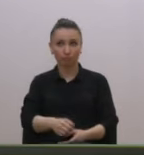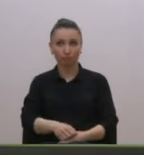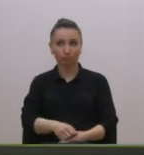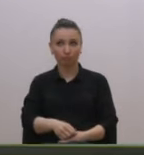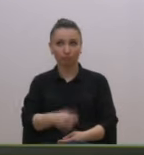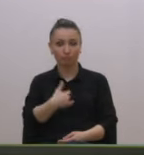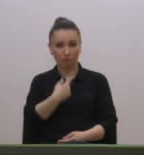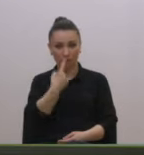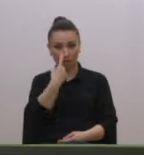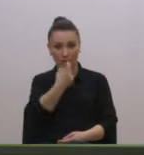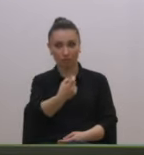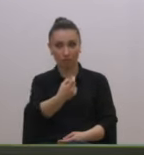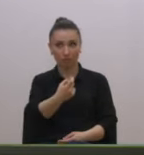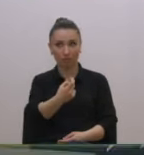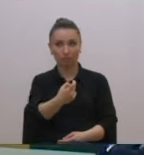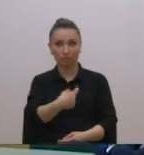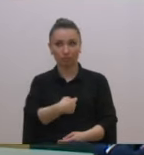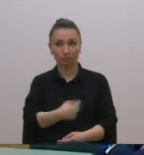გაძლევთ გაფრთხილებას.